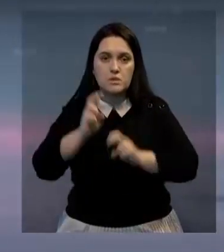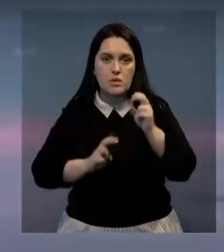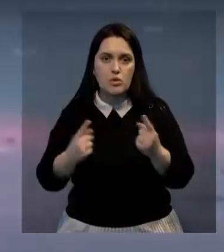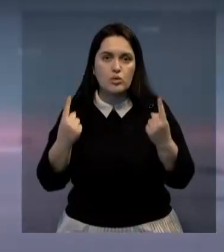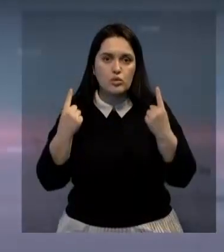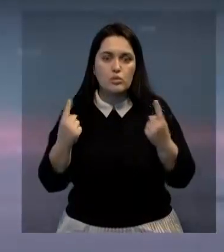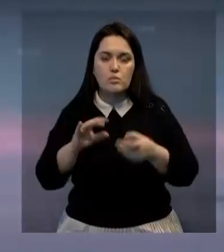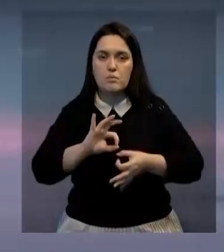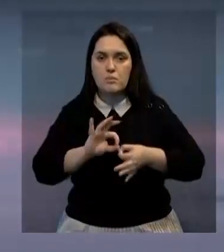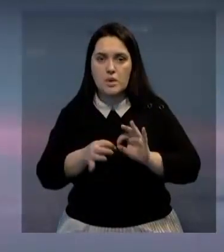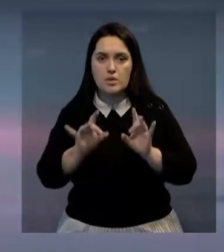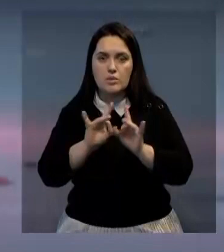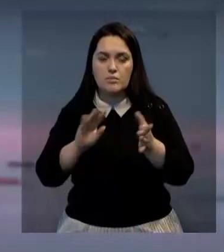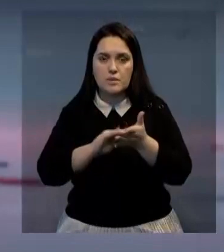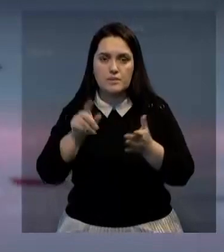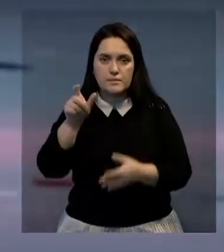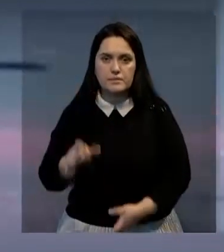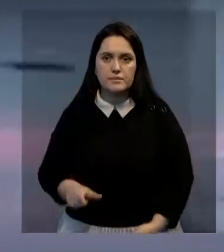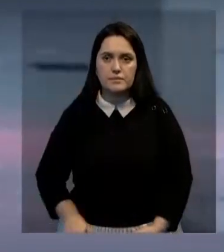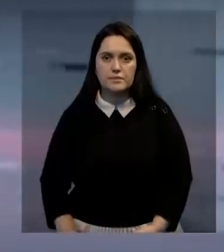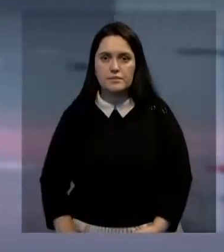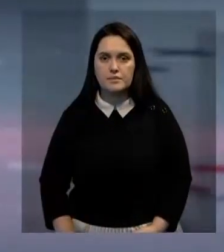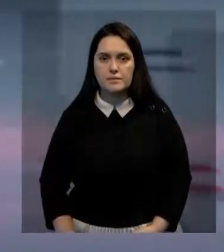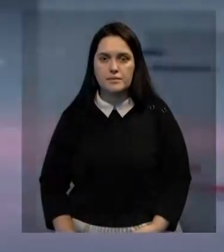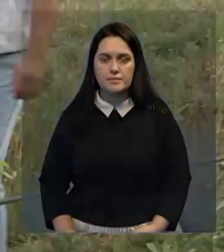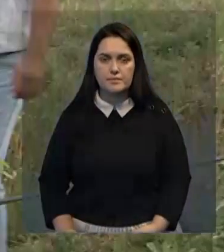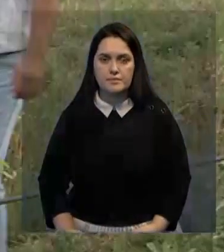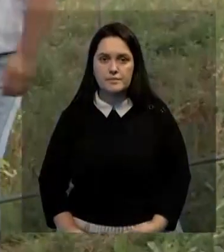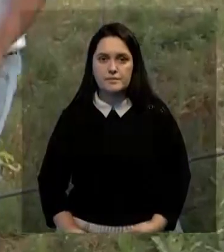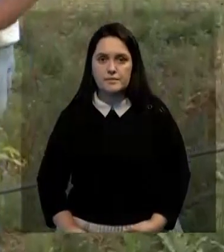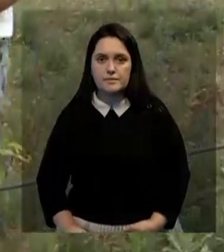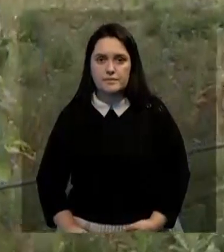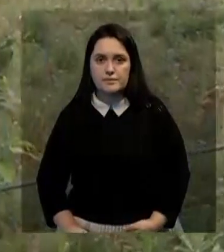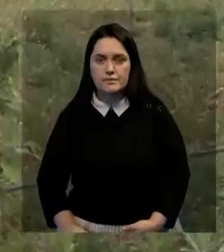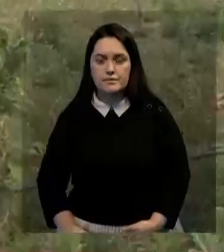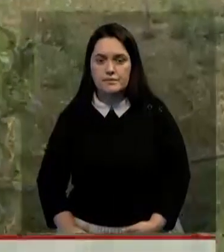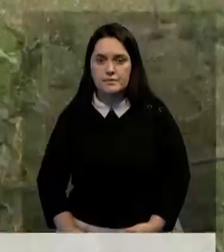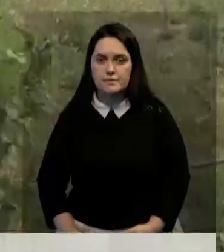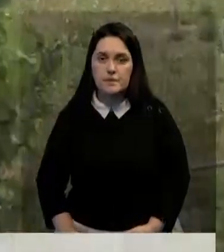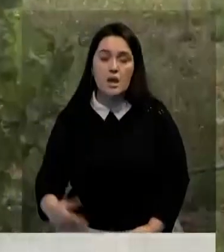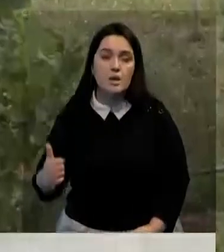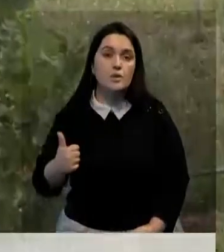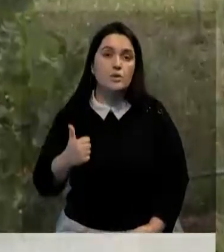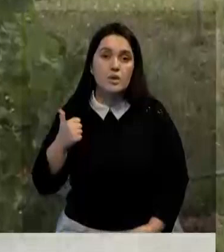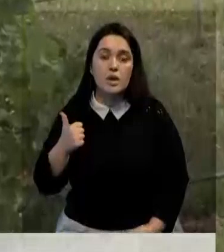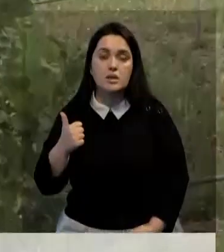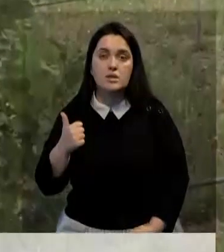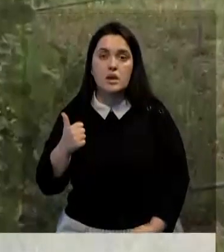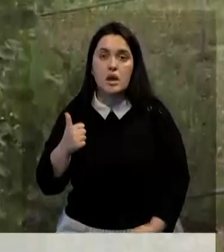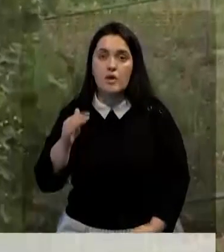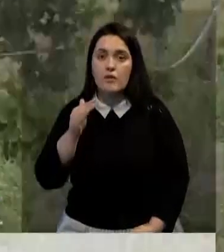производить в промышленных масштабах подробности у карлагашенаяковой особая гордость